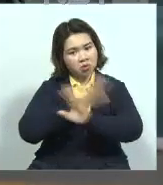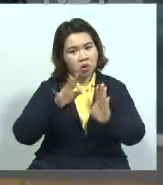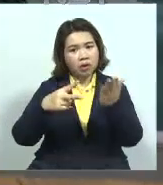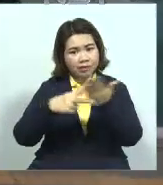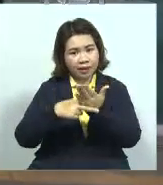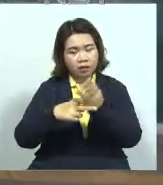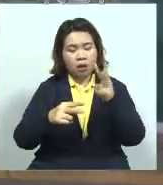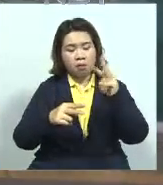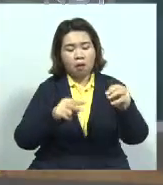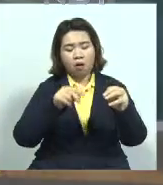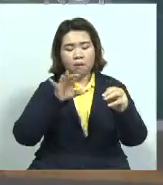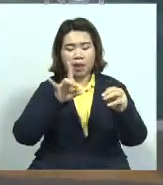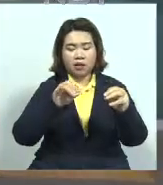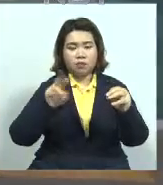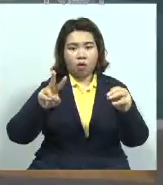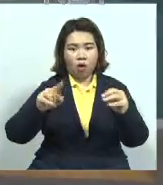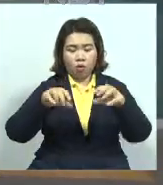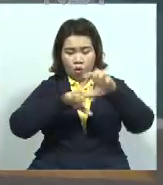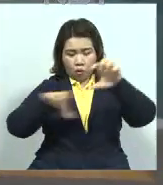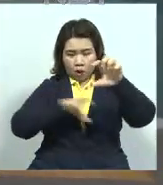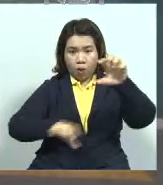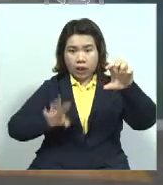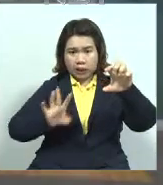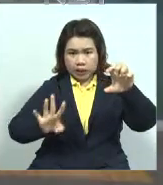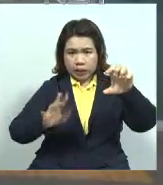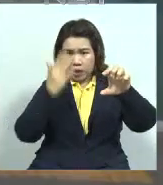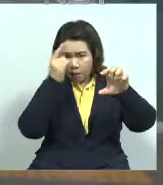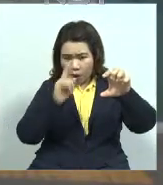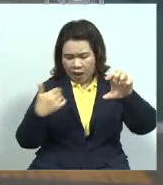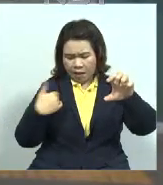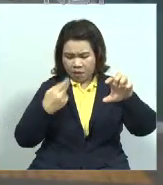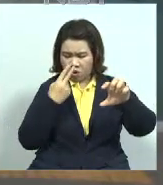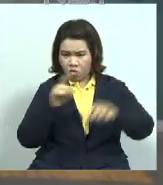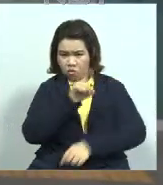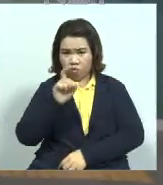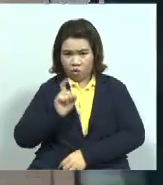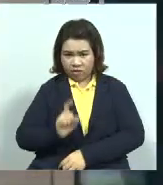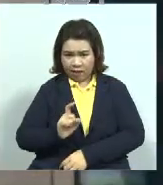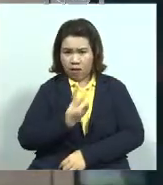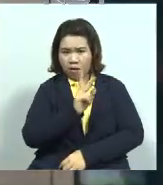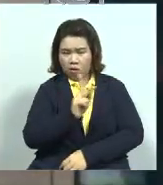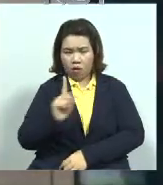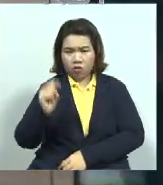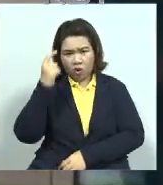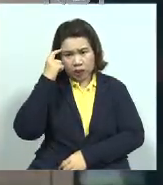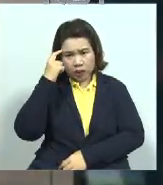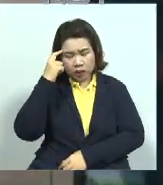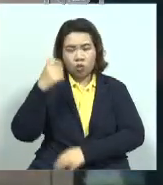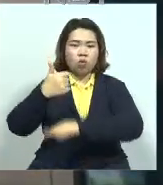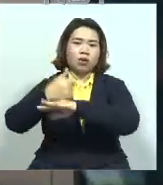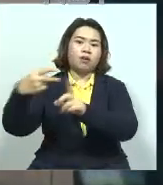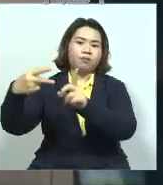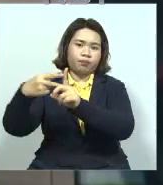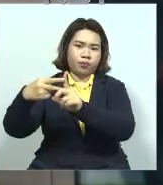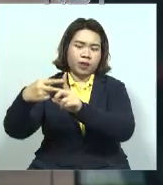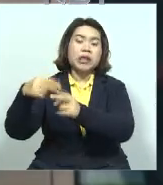าตรา82 วรรค 4กรณีความปรากฏหรือมีเหตุอันควรสงสัยต่อกกต.ว่านายธนาธรส.ส.แบ